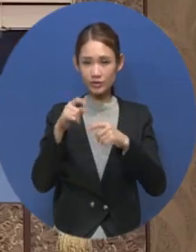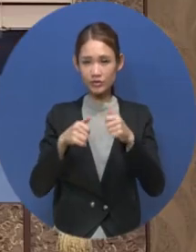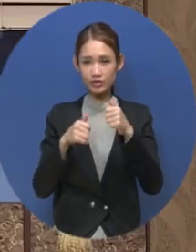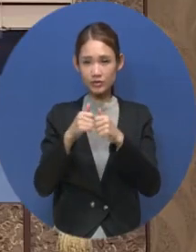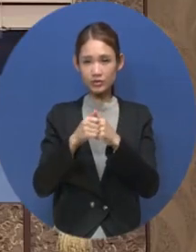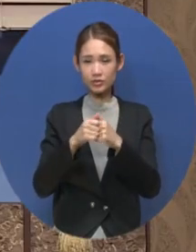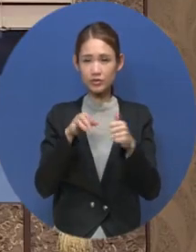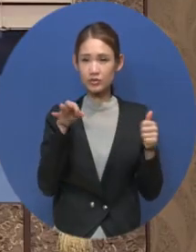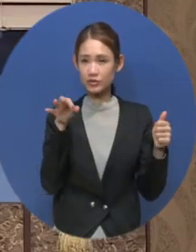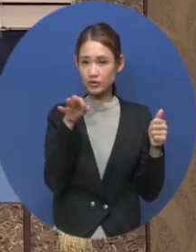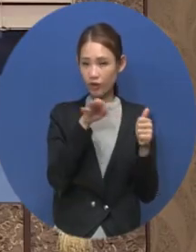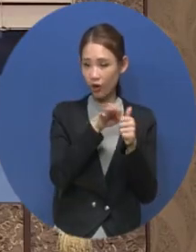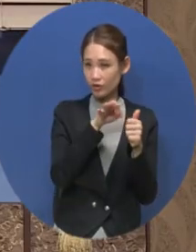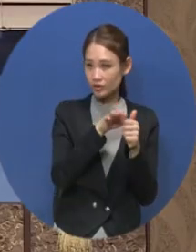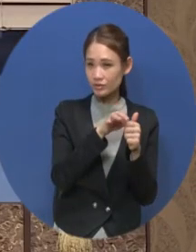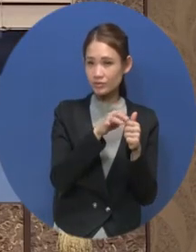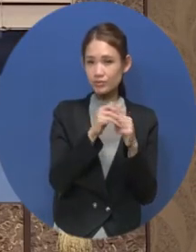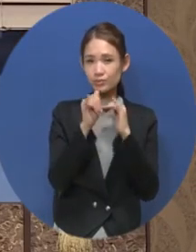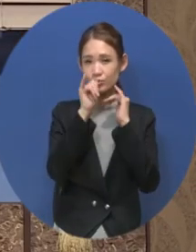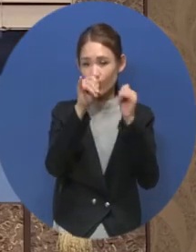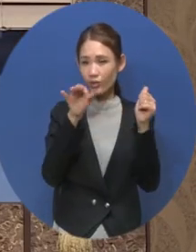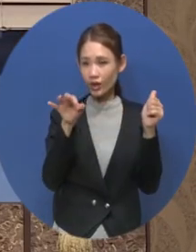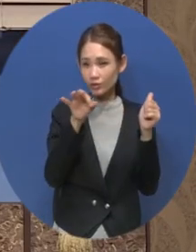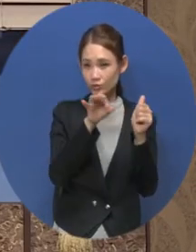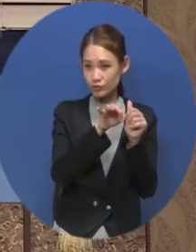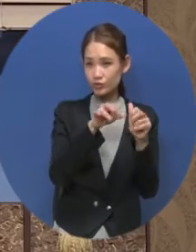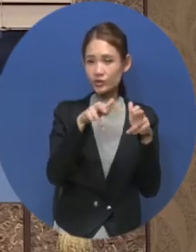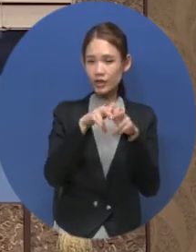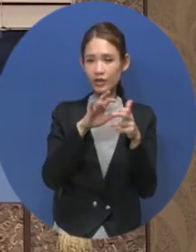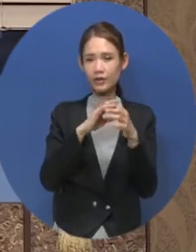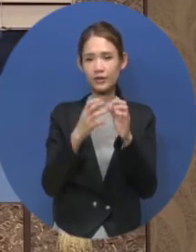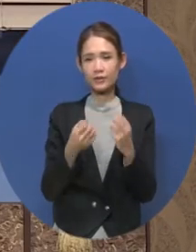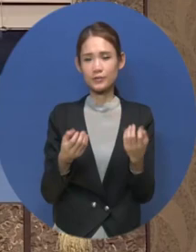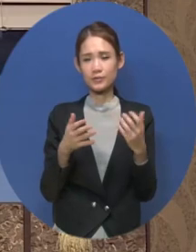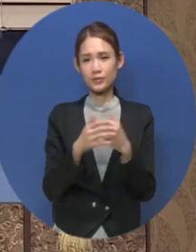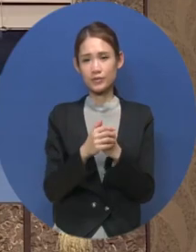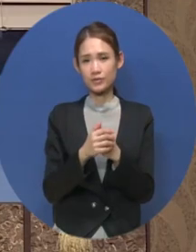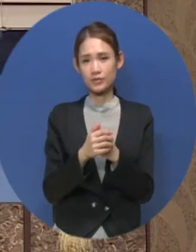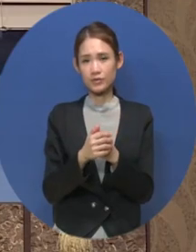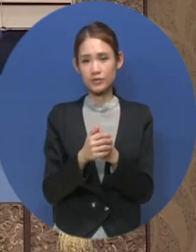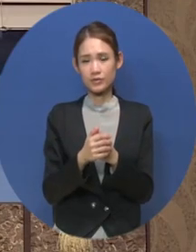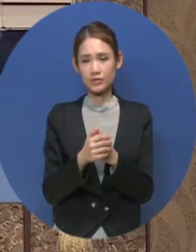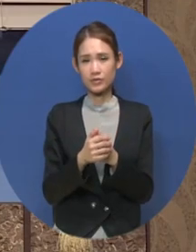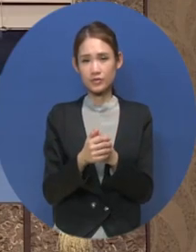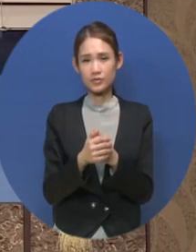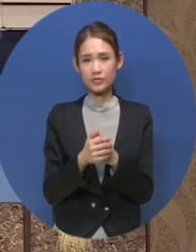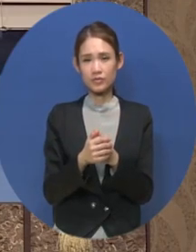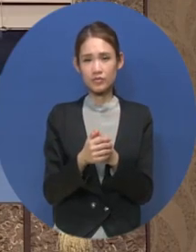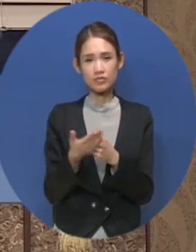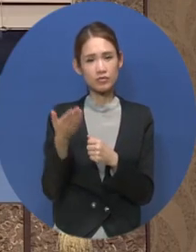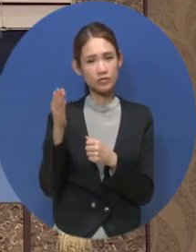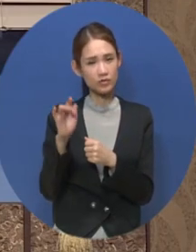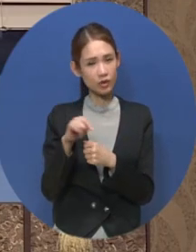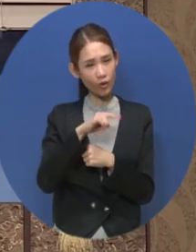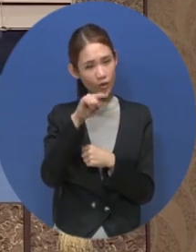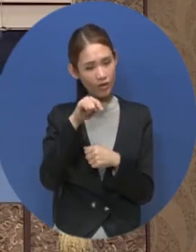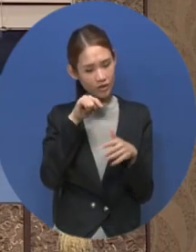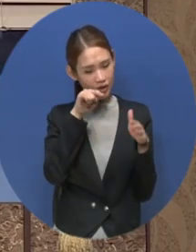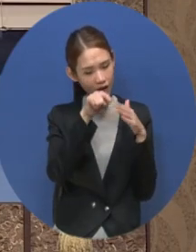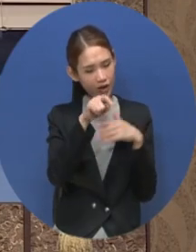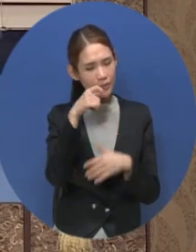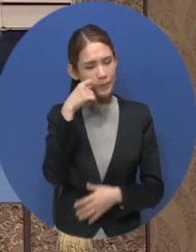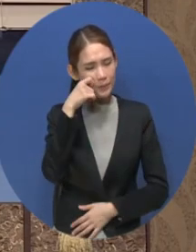데플림픽에 나가는 연금을 주고 포상금을 주는 그런 패럴림픽이 있고요. 데플림픽이 네. 있고. 근데 이제 거기에 나가지